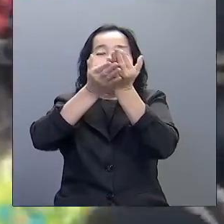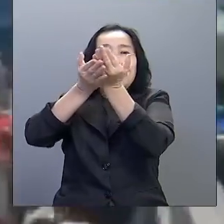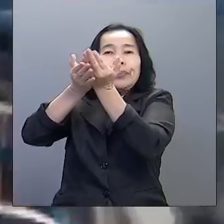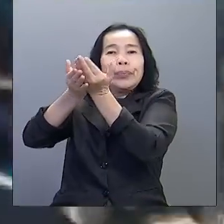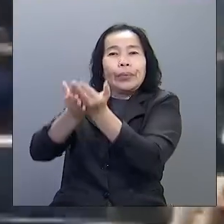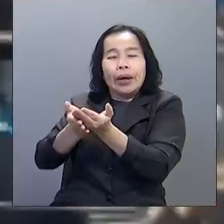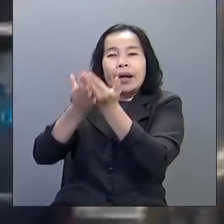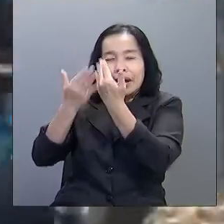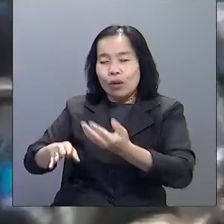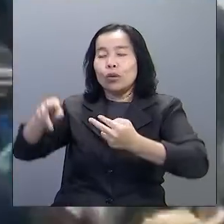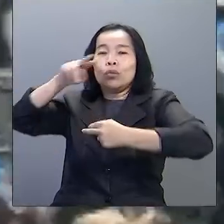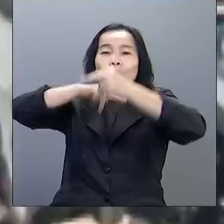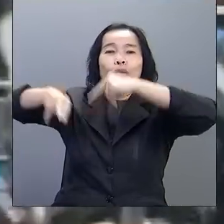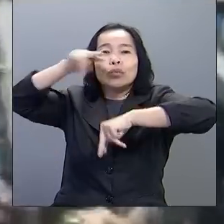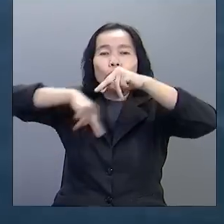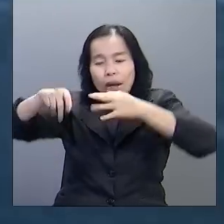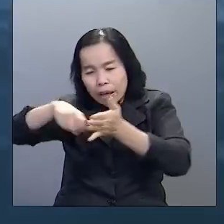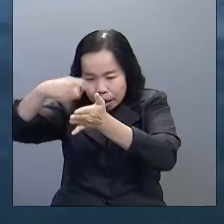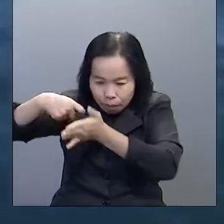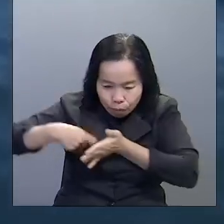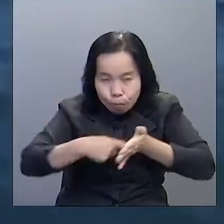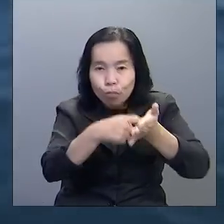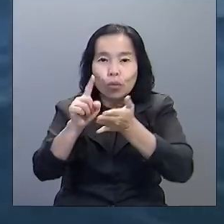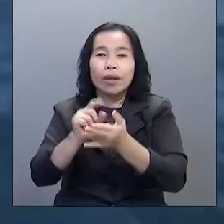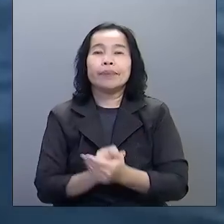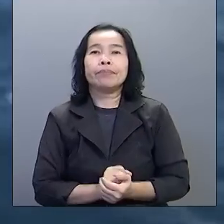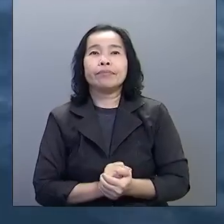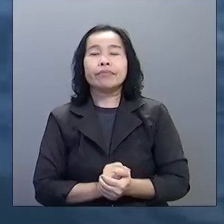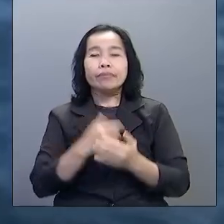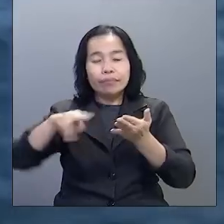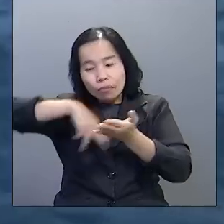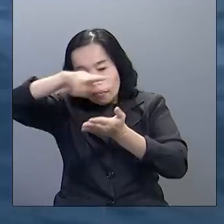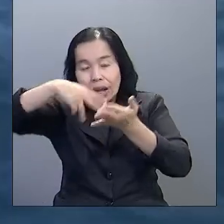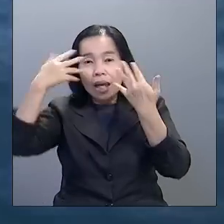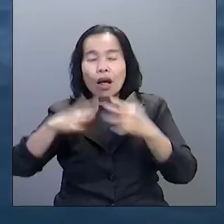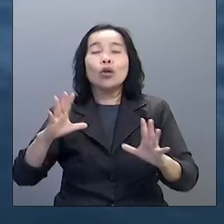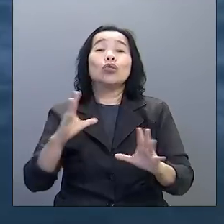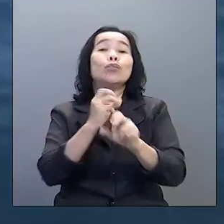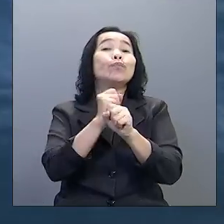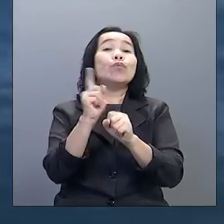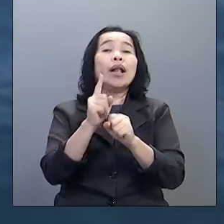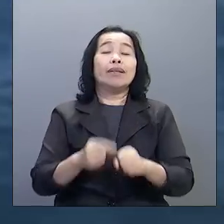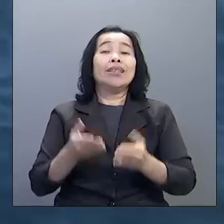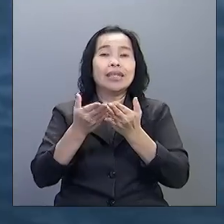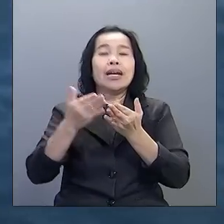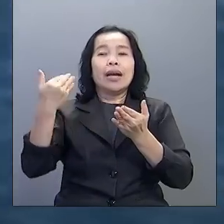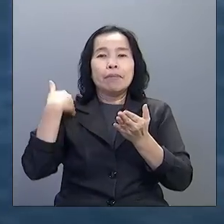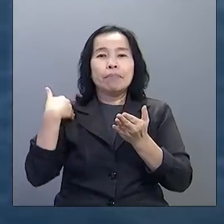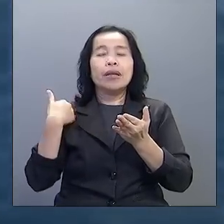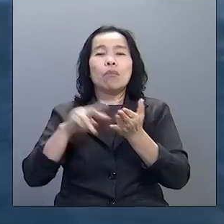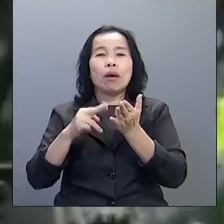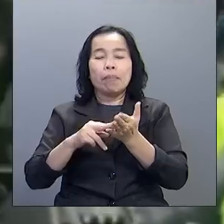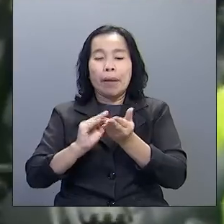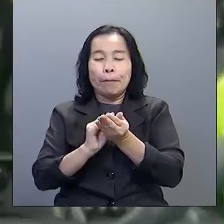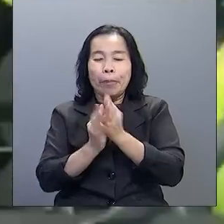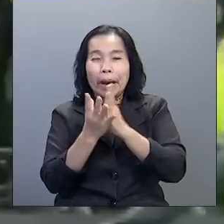านเพื่อตรวจสอบสภาพเรือหาสาเหตุของการจมกระทั่งนำไปสู่ข้อสรุปว่าเรือมีการดัดแปลงสภาพน